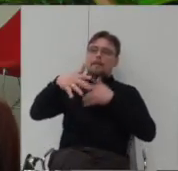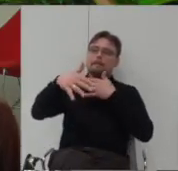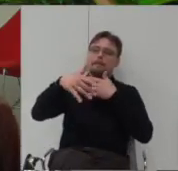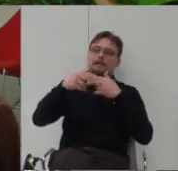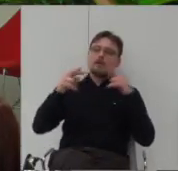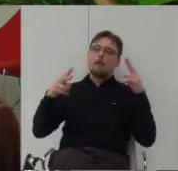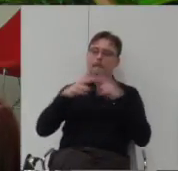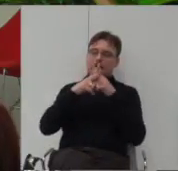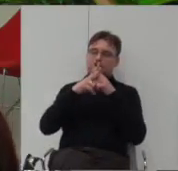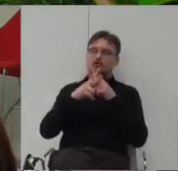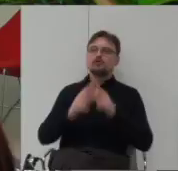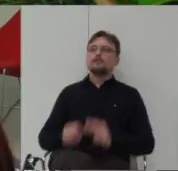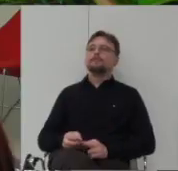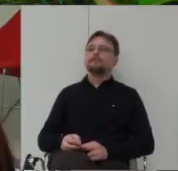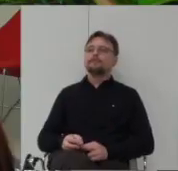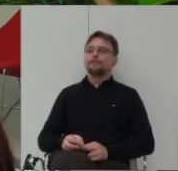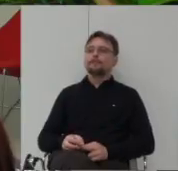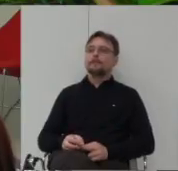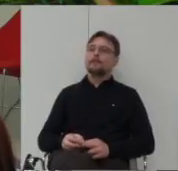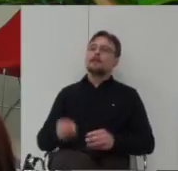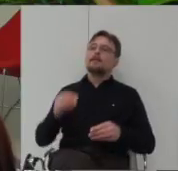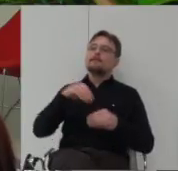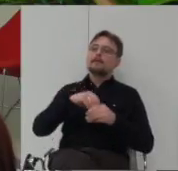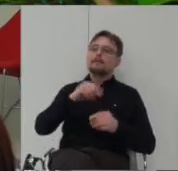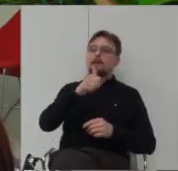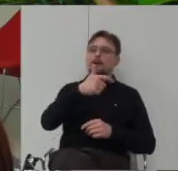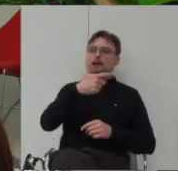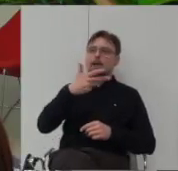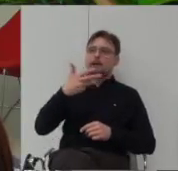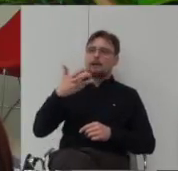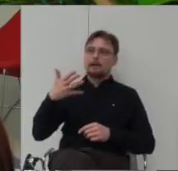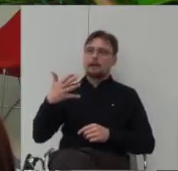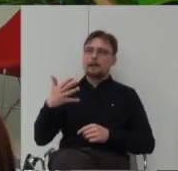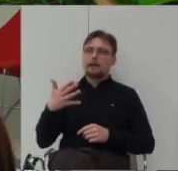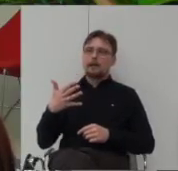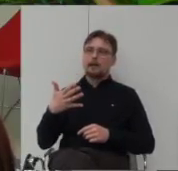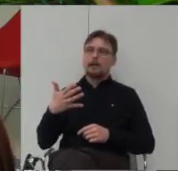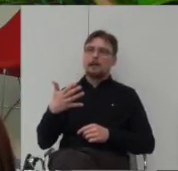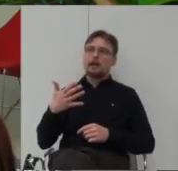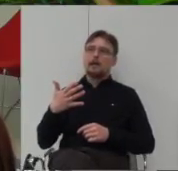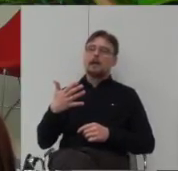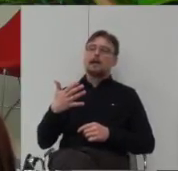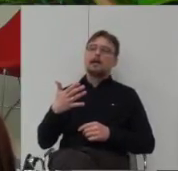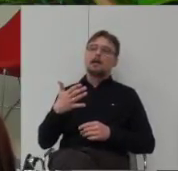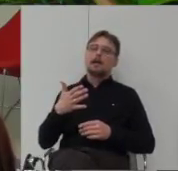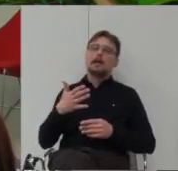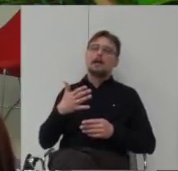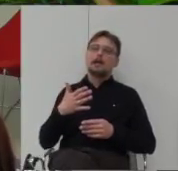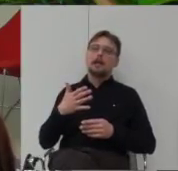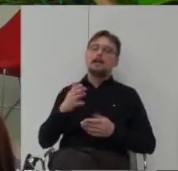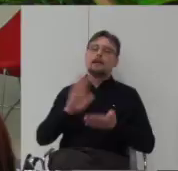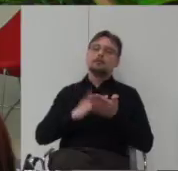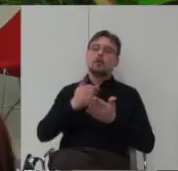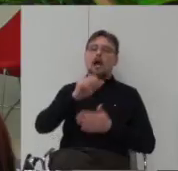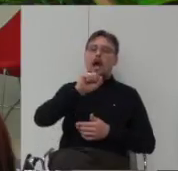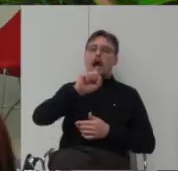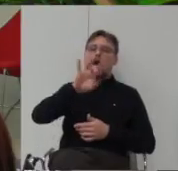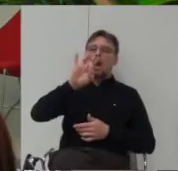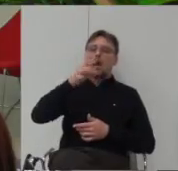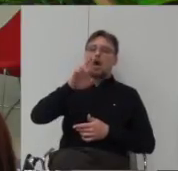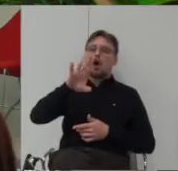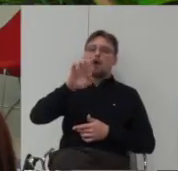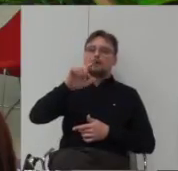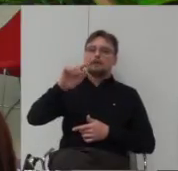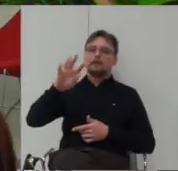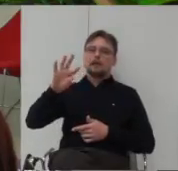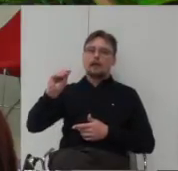podparyskiej miejscowości. Złożone z kilku jednostek, w tym jednostki AgroCity, która jest najbardziej